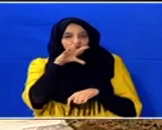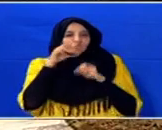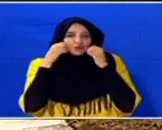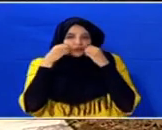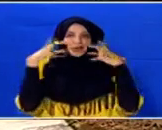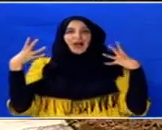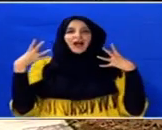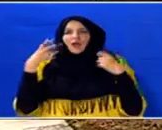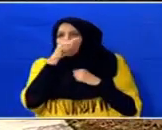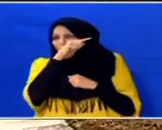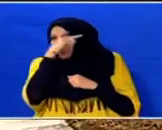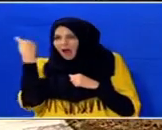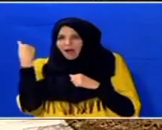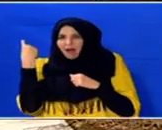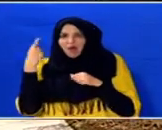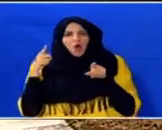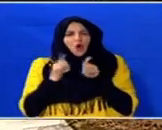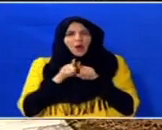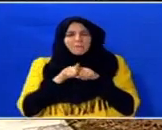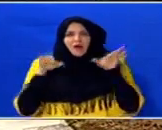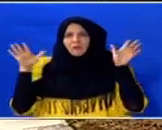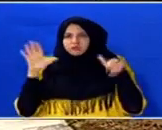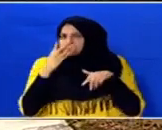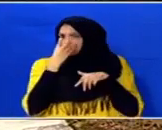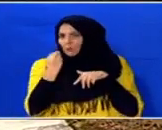كحل بزاف بزاف، تقولي غراب نطيشوه